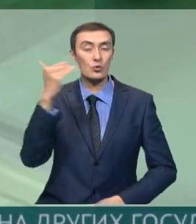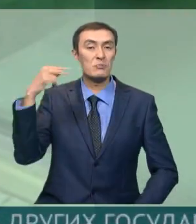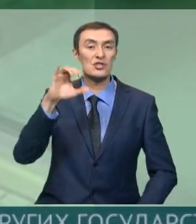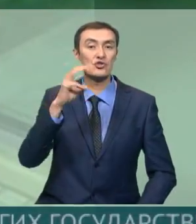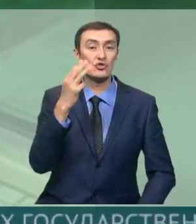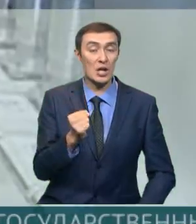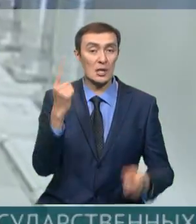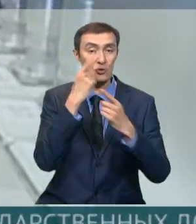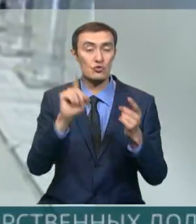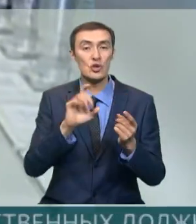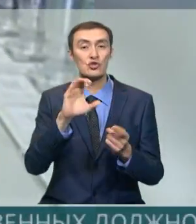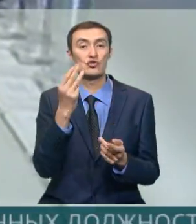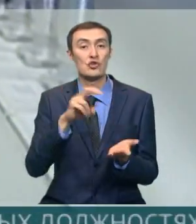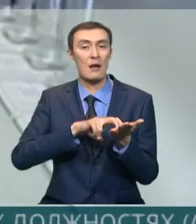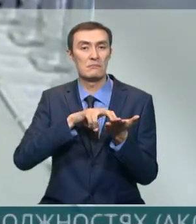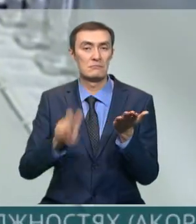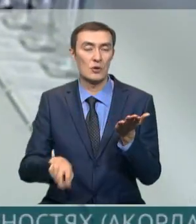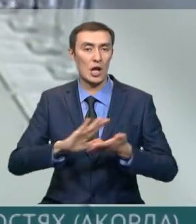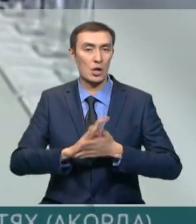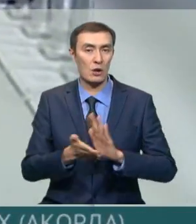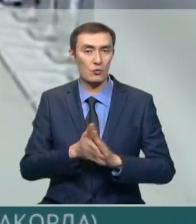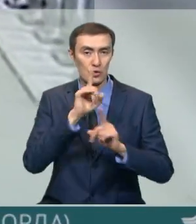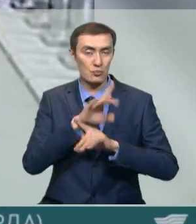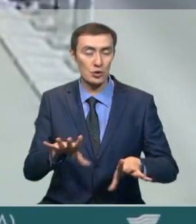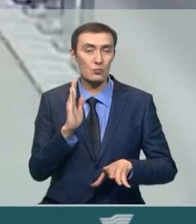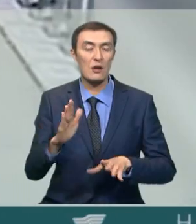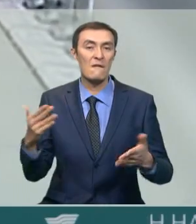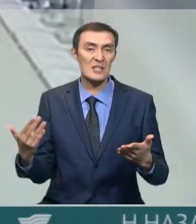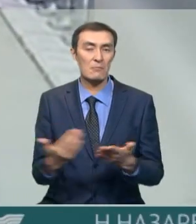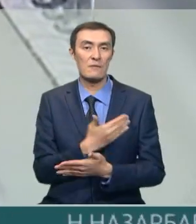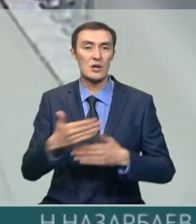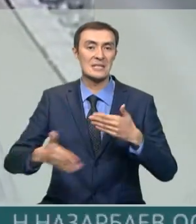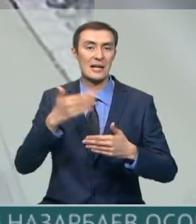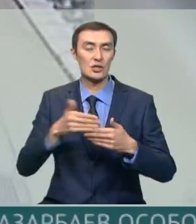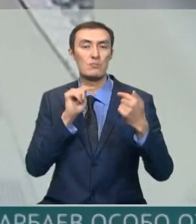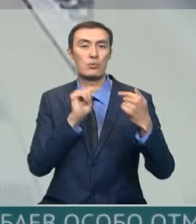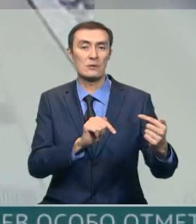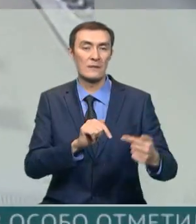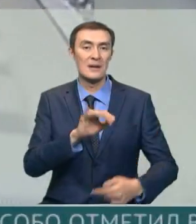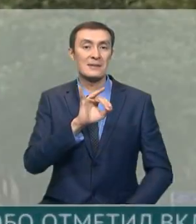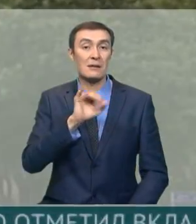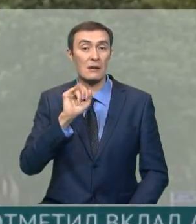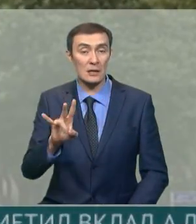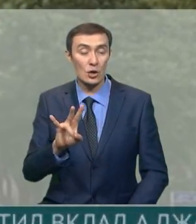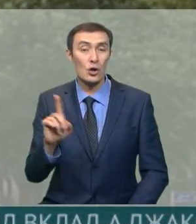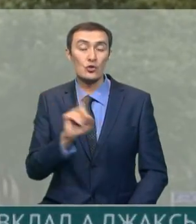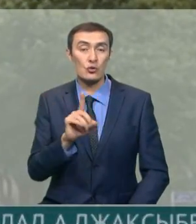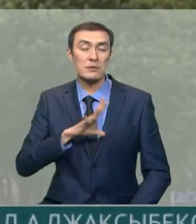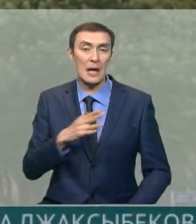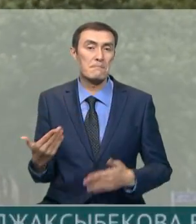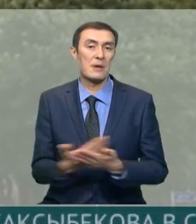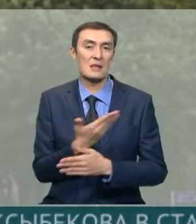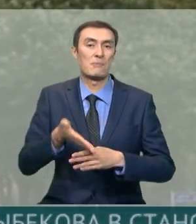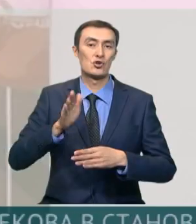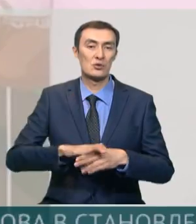США сообщил о выходе штатов из соглашения и возобновлении ряда санкций против Исламской Республики, что привело к